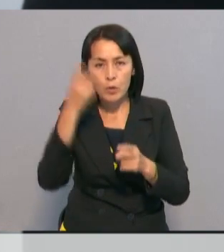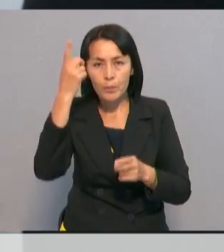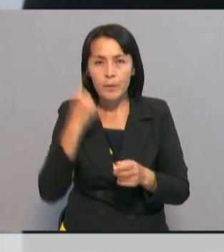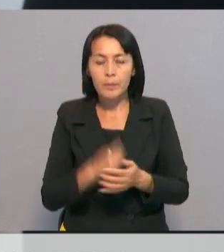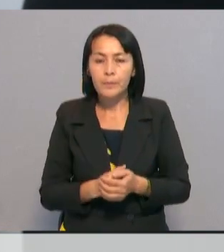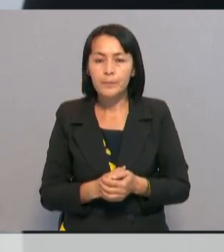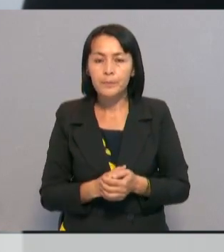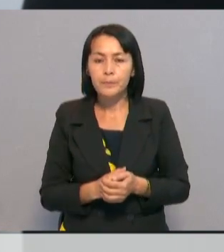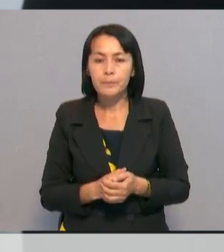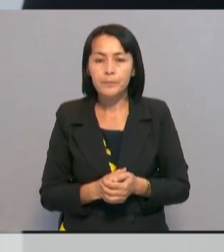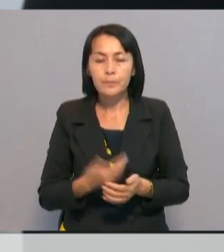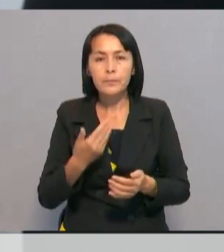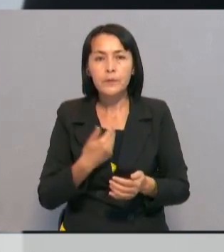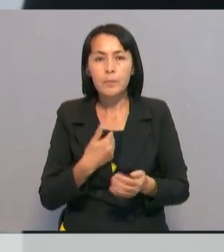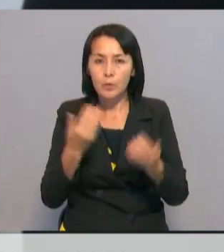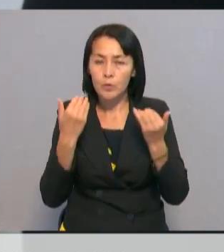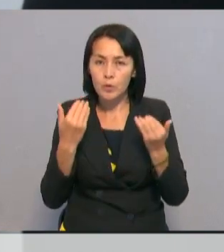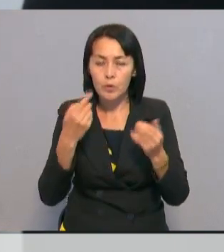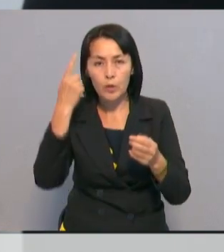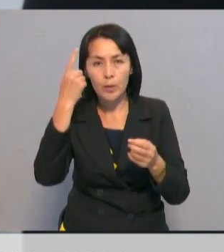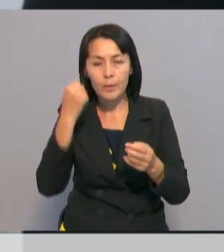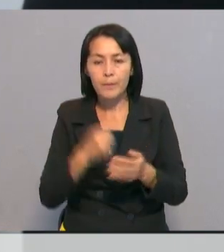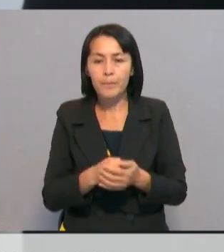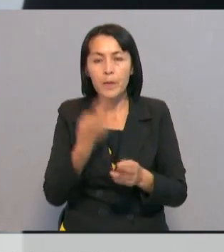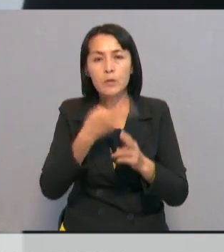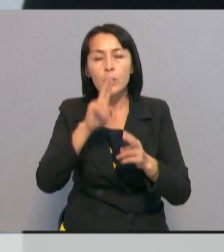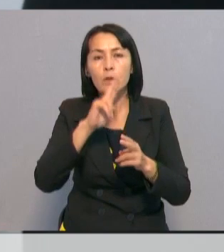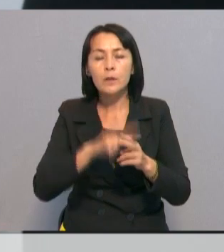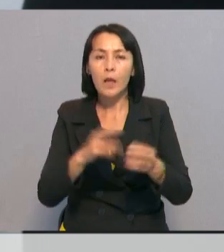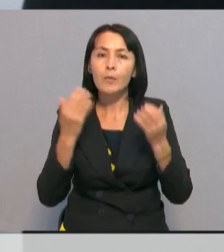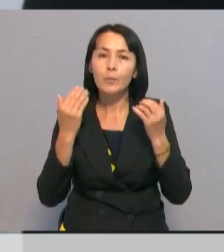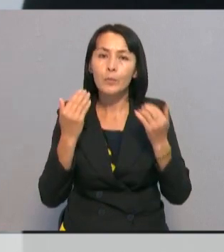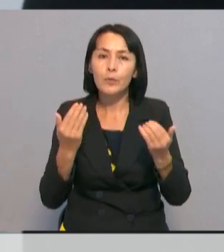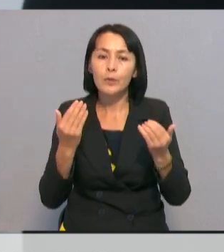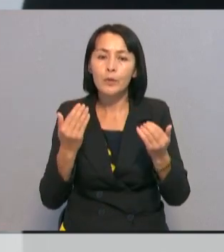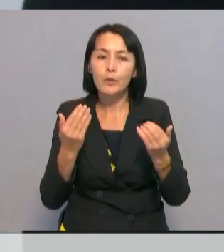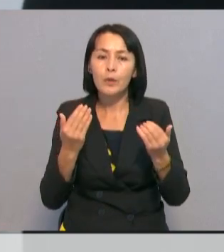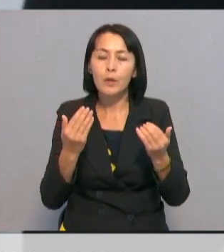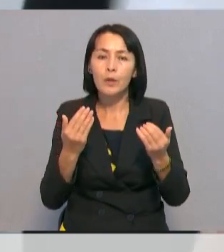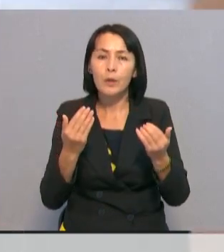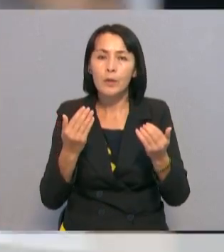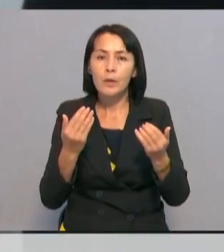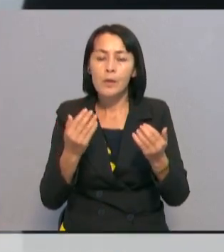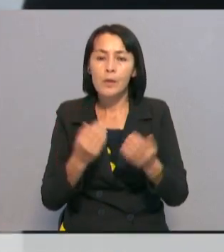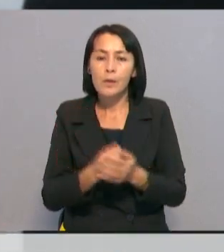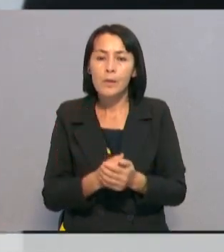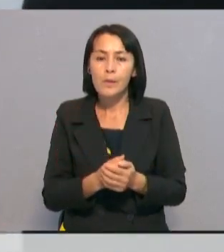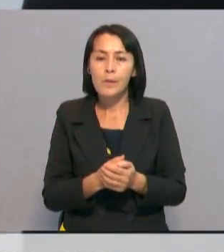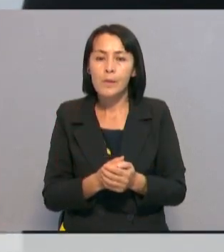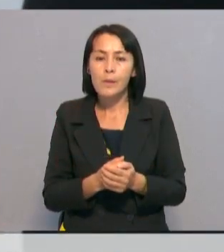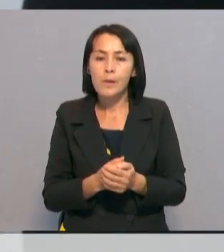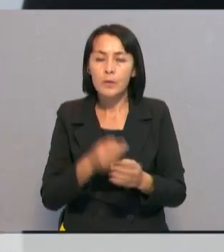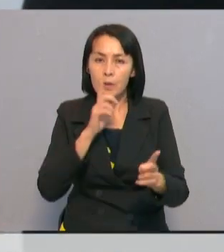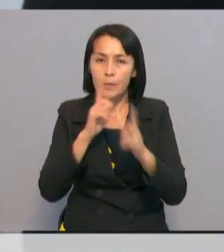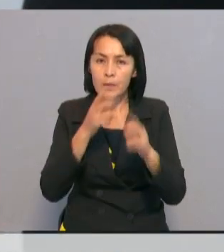қалым. Мен тура осы олай қабылдаймын. Сондықтан қазір осы заң шыққан соң